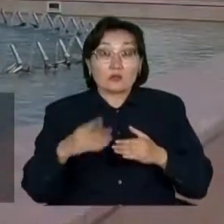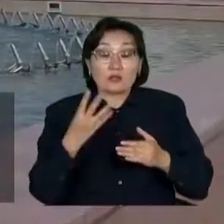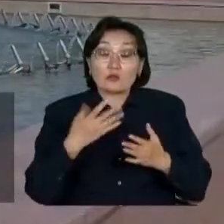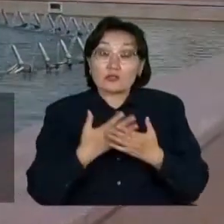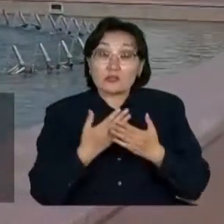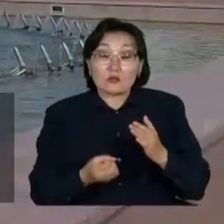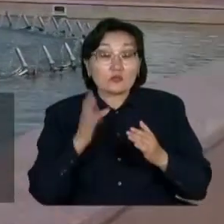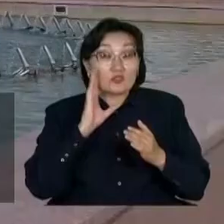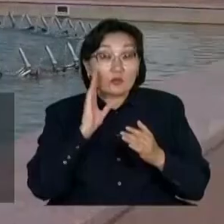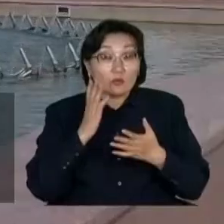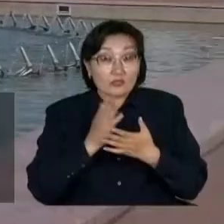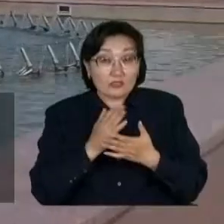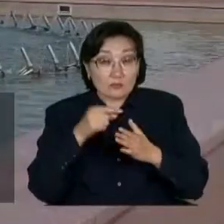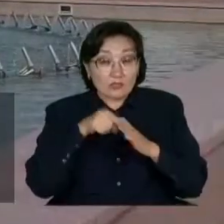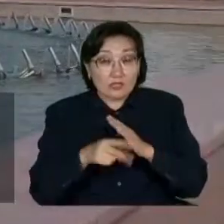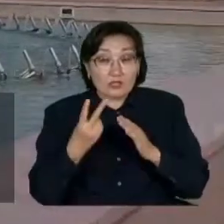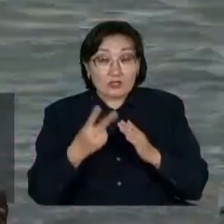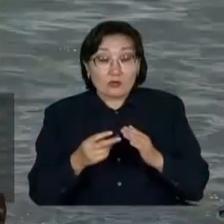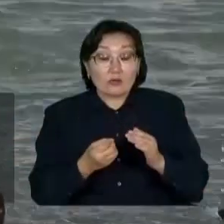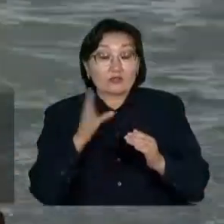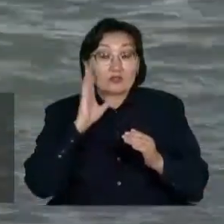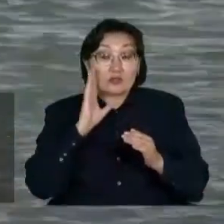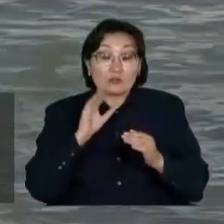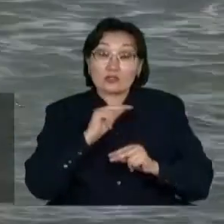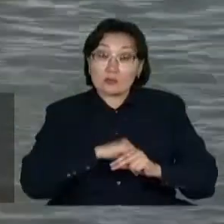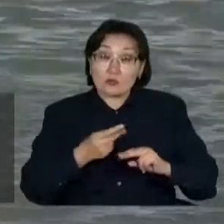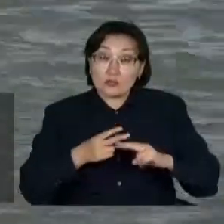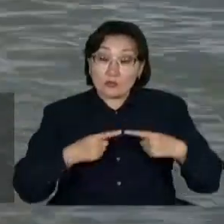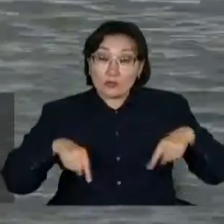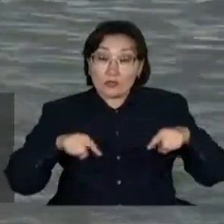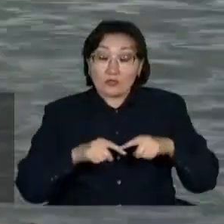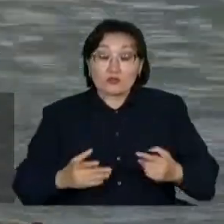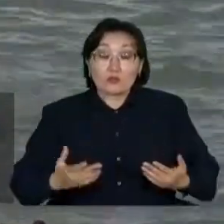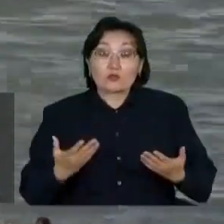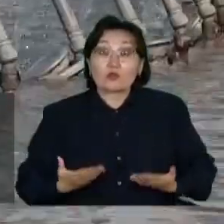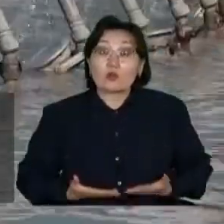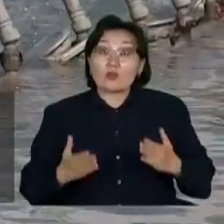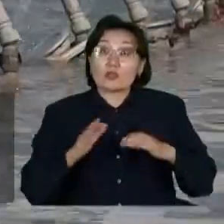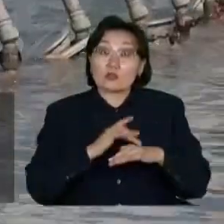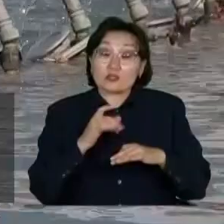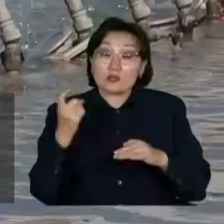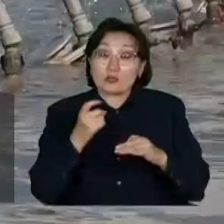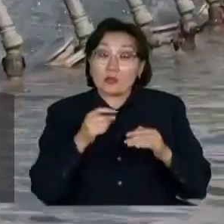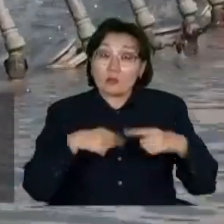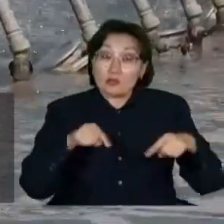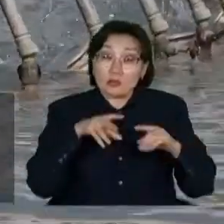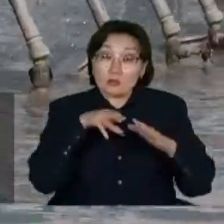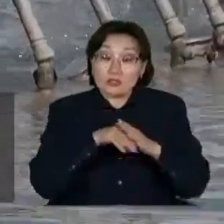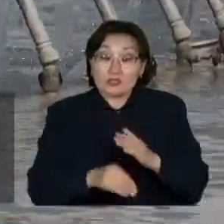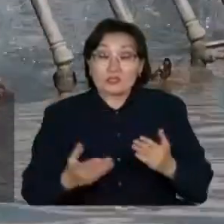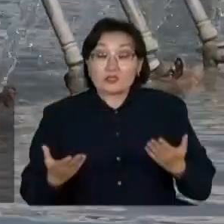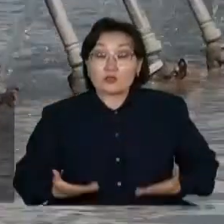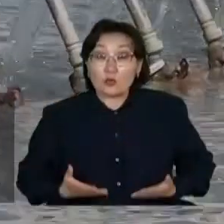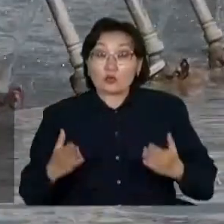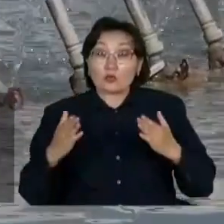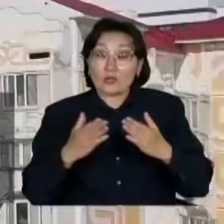жуық субұрқақ бар, қазір соның 20-сы іске қосылған. Ал мұндай нысандарға тұрғын үй коммуналдық шаруашылық бөліміне қарасты тұрғын үй